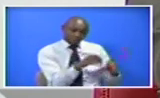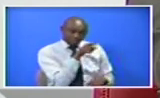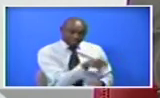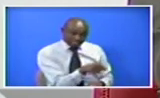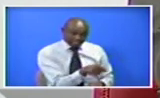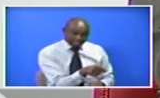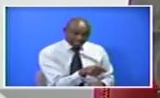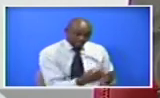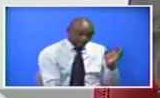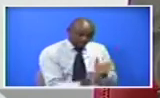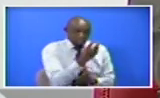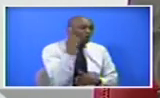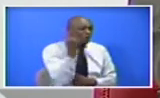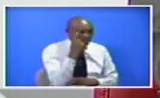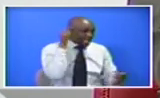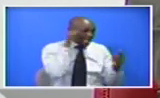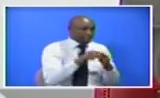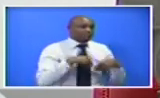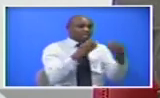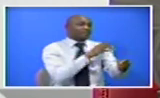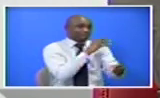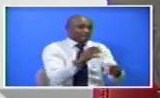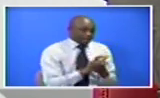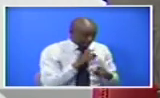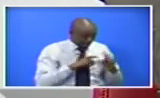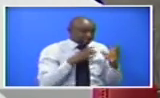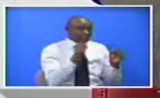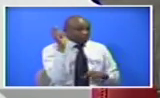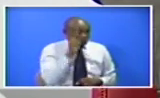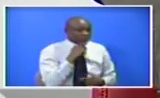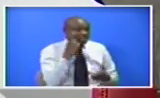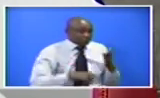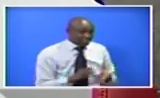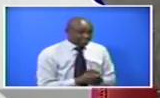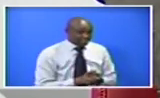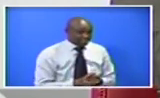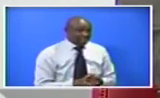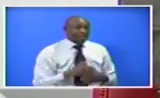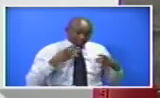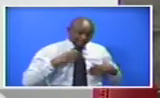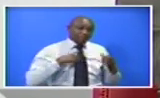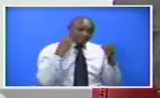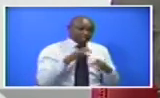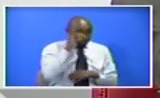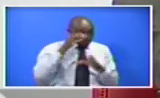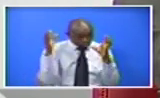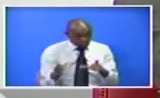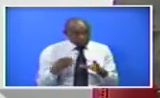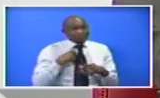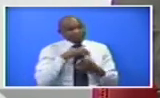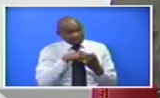ama umeundwa tu kuweza kugawanya gawanya nyadhifa. Ni kweli. Lakini bado Rais Uhuru Kenyatta alisikika akisema kwamba wale wote ambao kwa Jubilee wakianguka